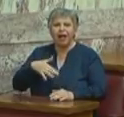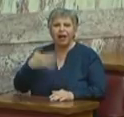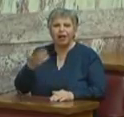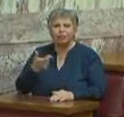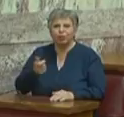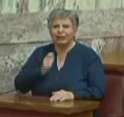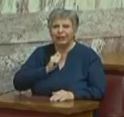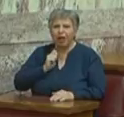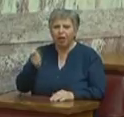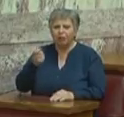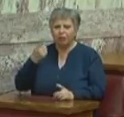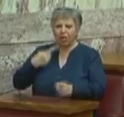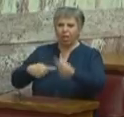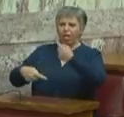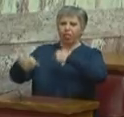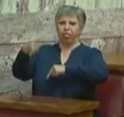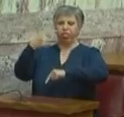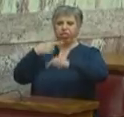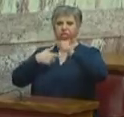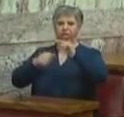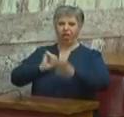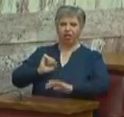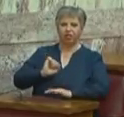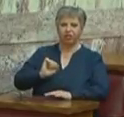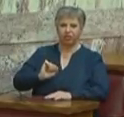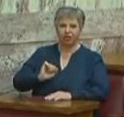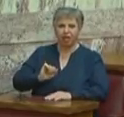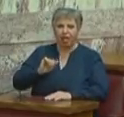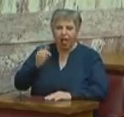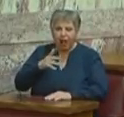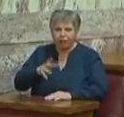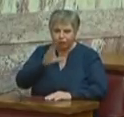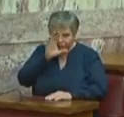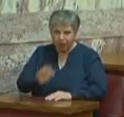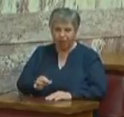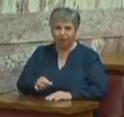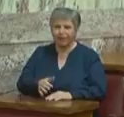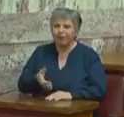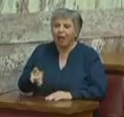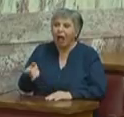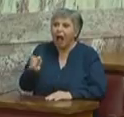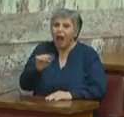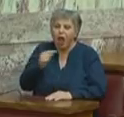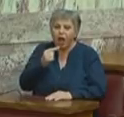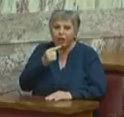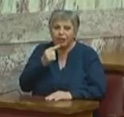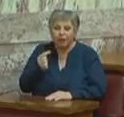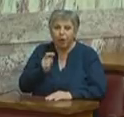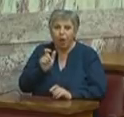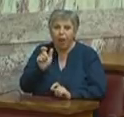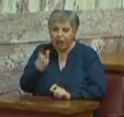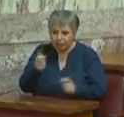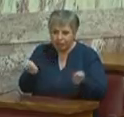θρασιβηλία πρώτου βαθμού, τότε δεν υπάρχουν λέξεις για να το περιγράψουν.